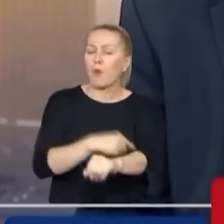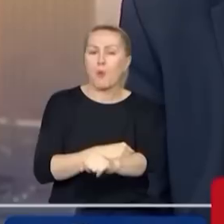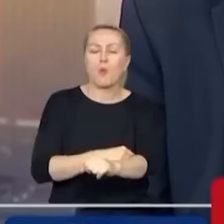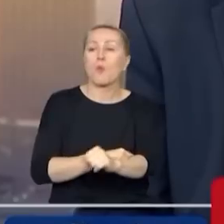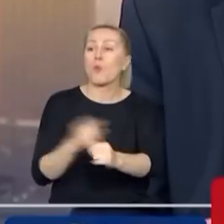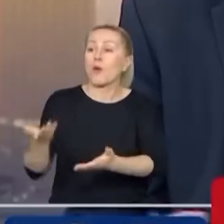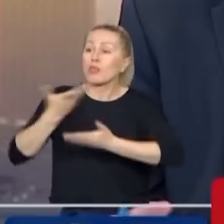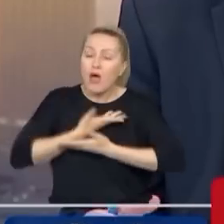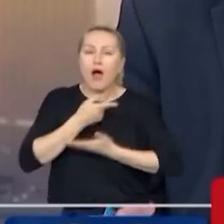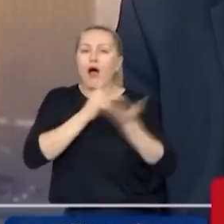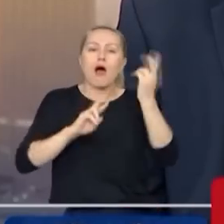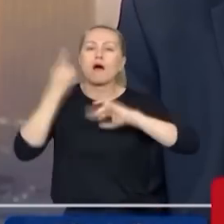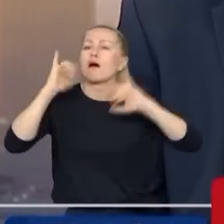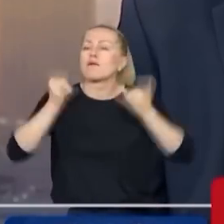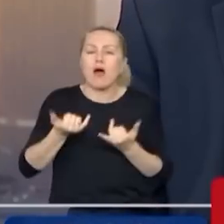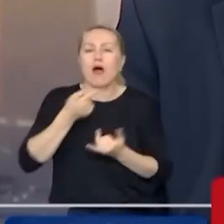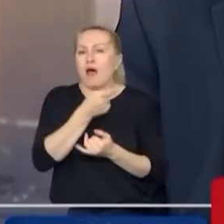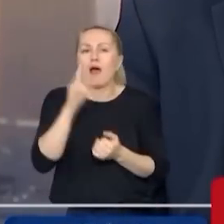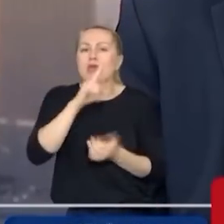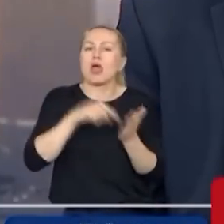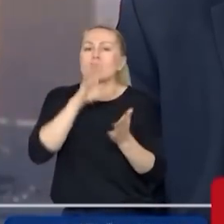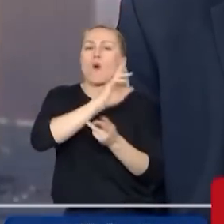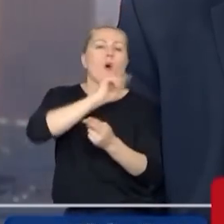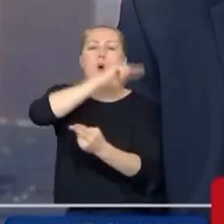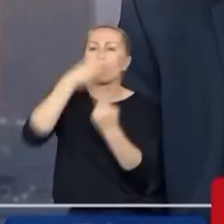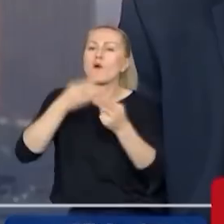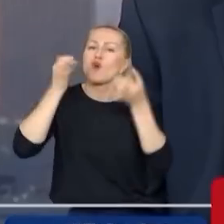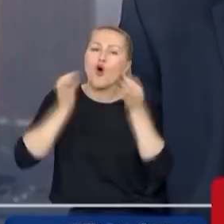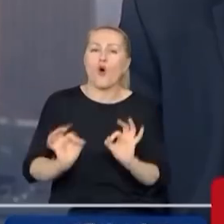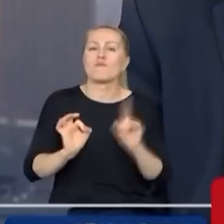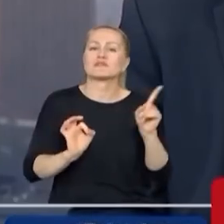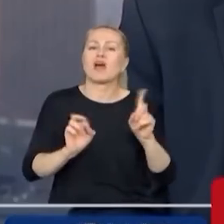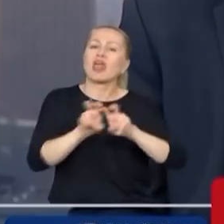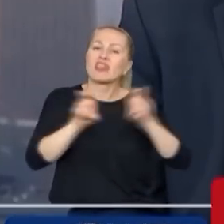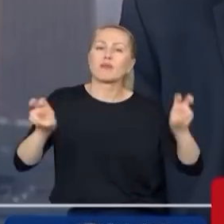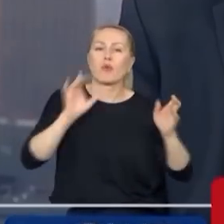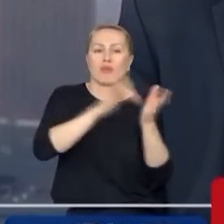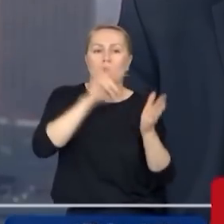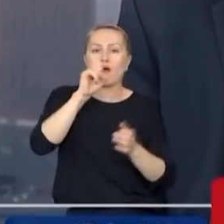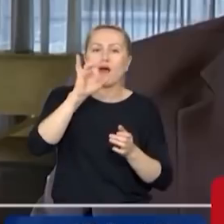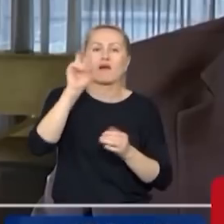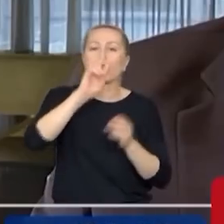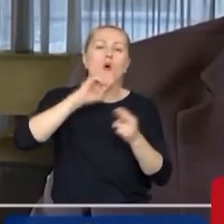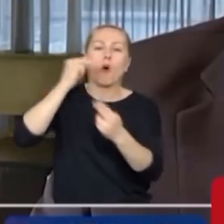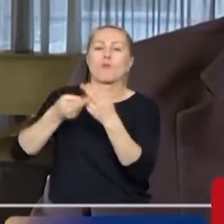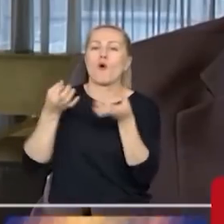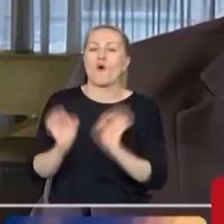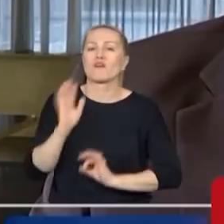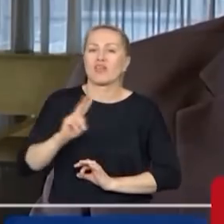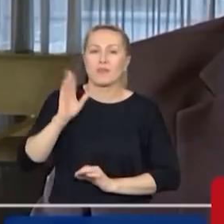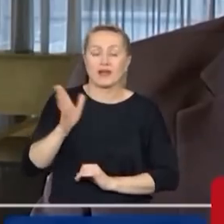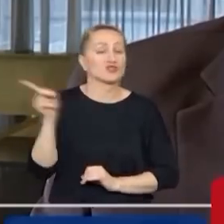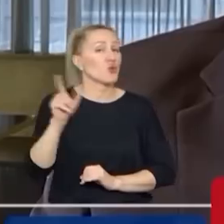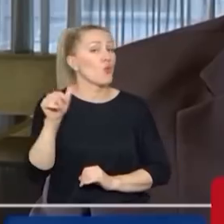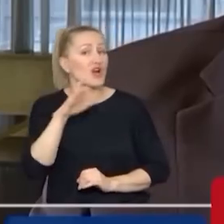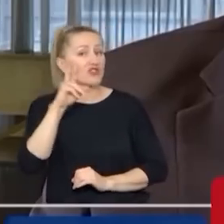kiedy możemy się spodziewać jakiejś oficjalnej odpowiedzi ze strony Trybunału w Hadze? Ciekawe, jak zareagował Łukaszenka.